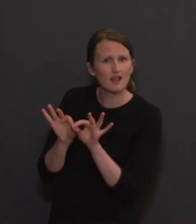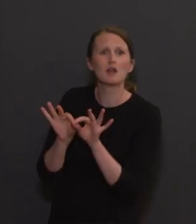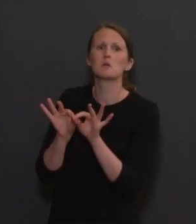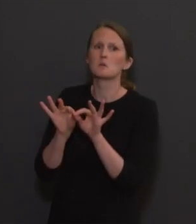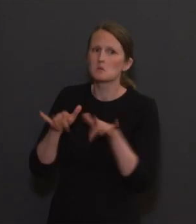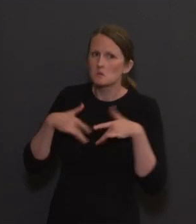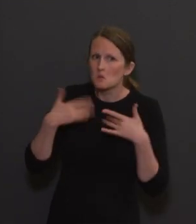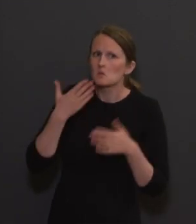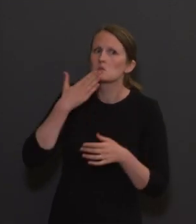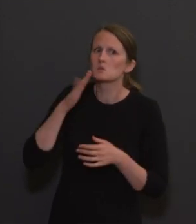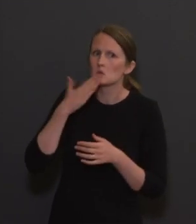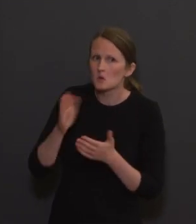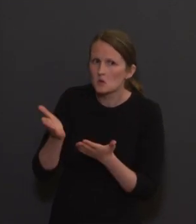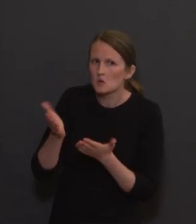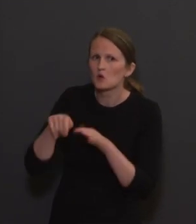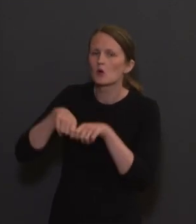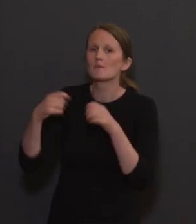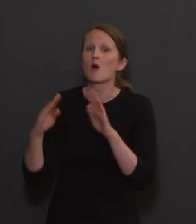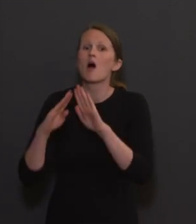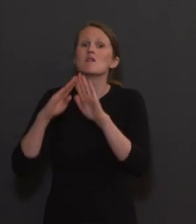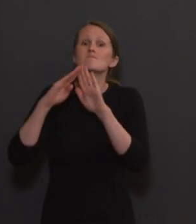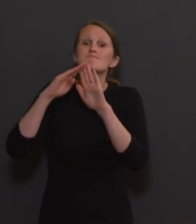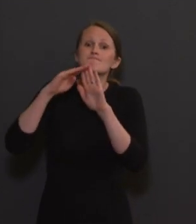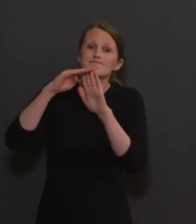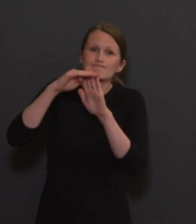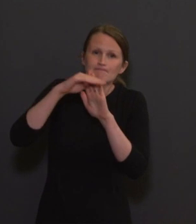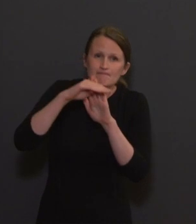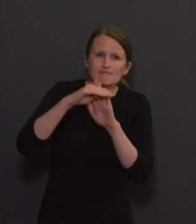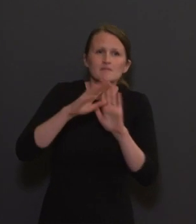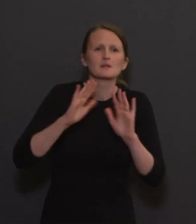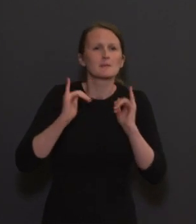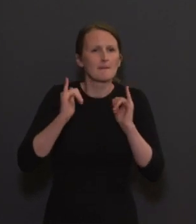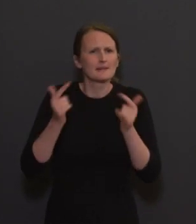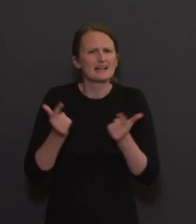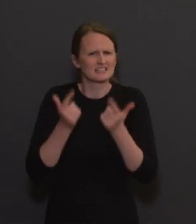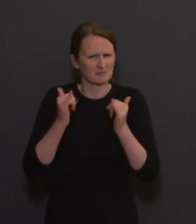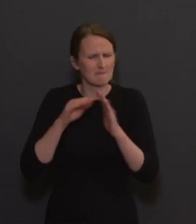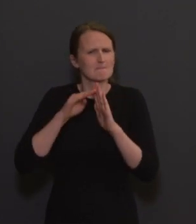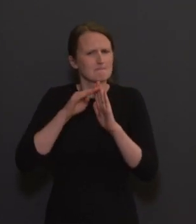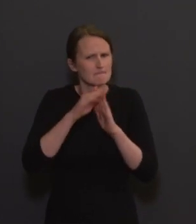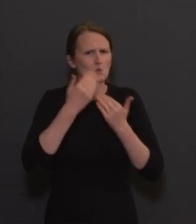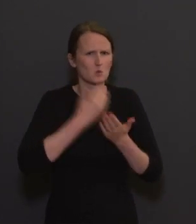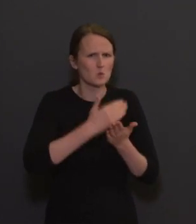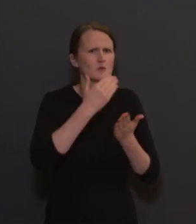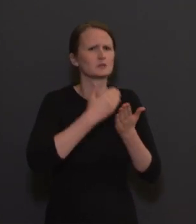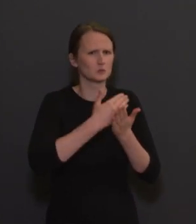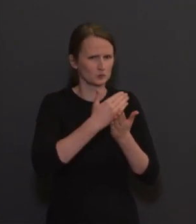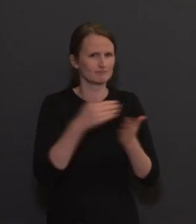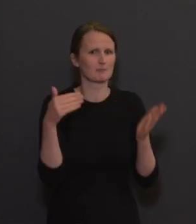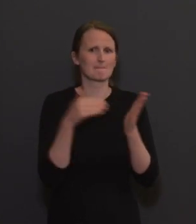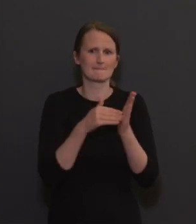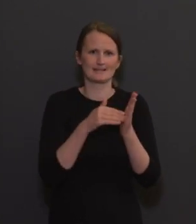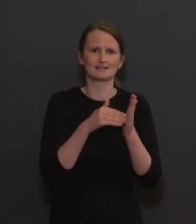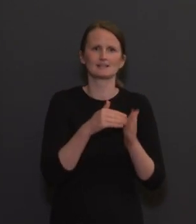à s'arrondir. C'est vrai que les chiffres augmentent encore. Il y a 1469 patients qui sont actuellement en soins